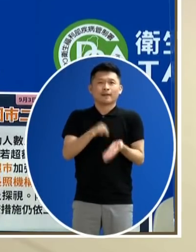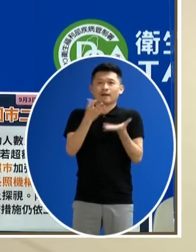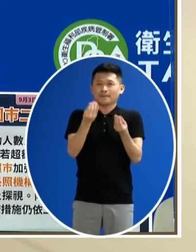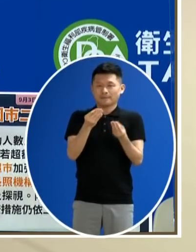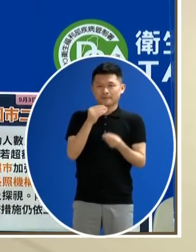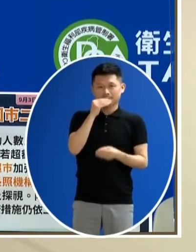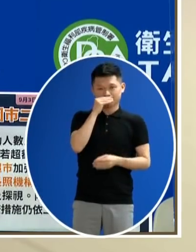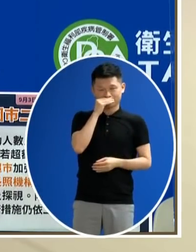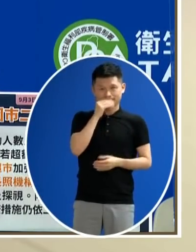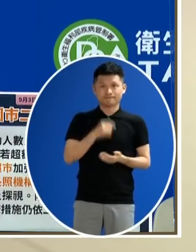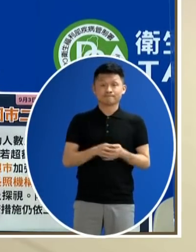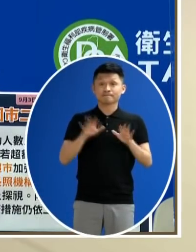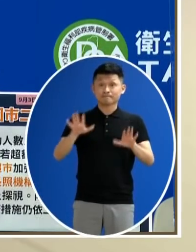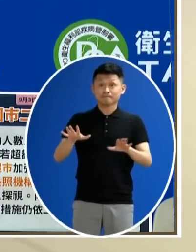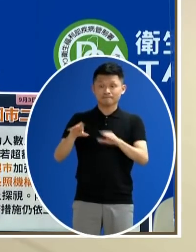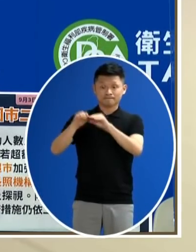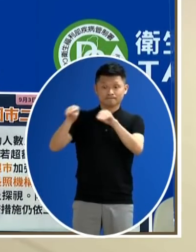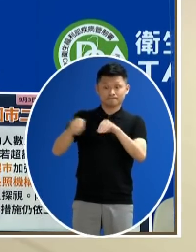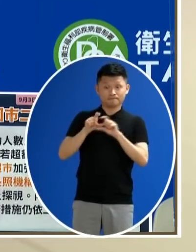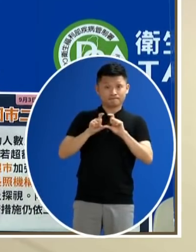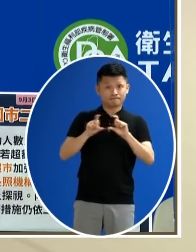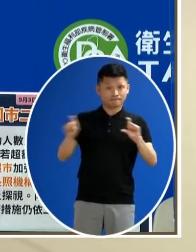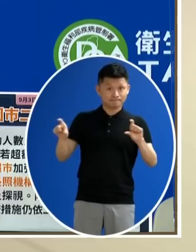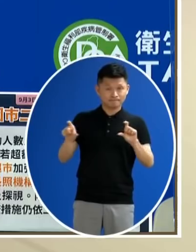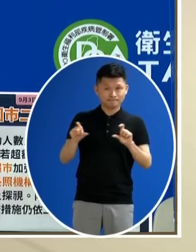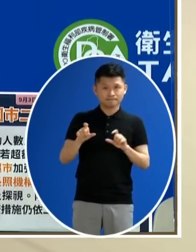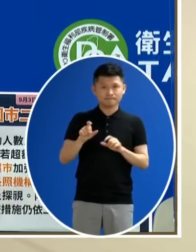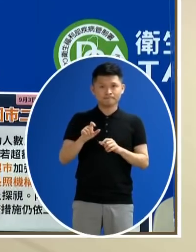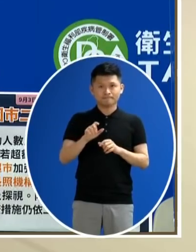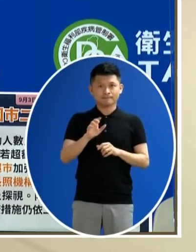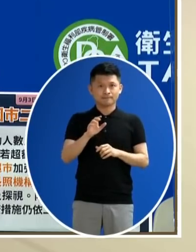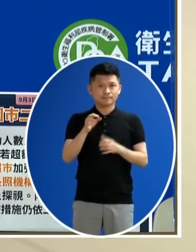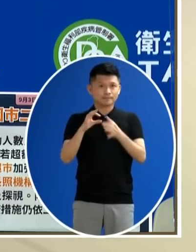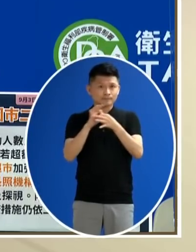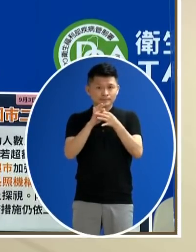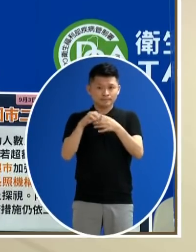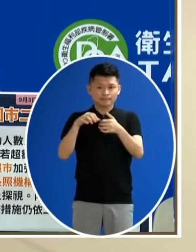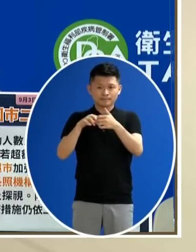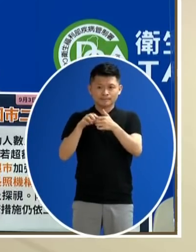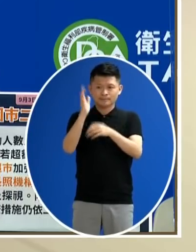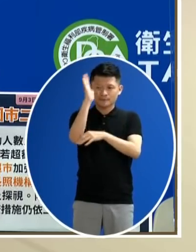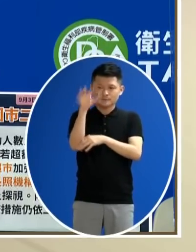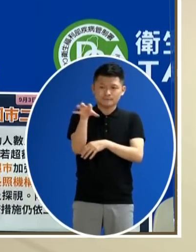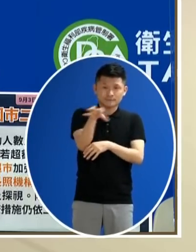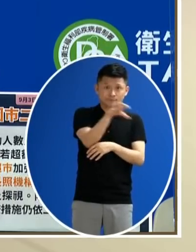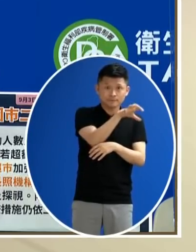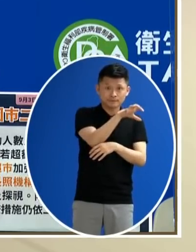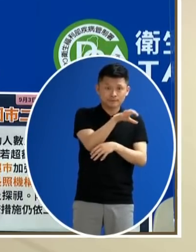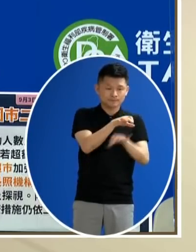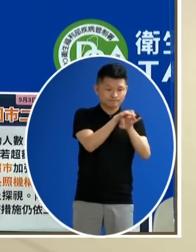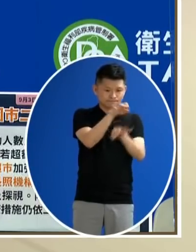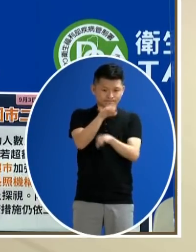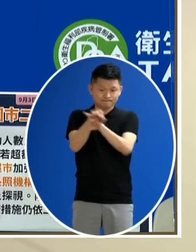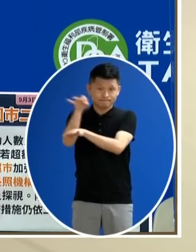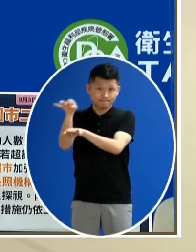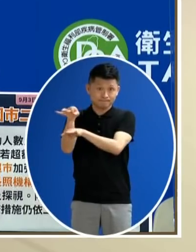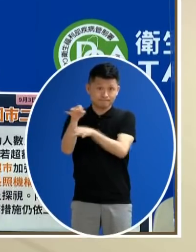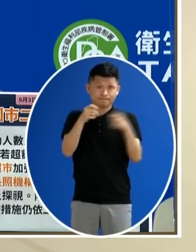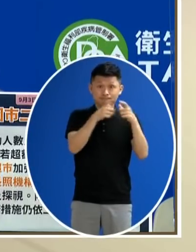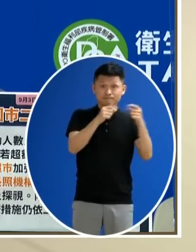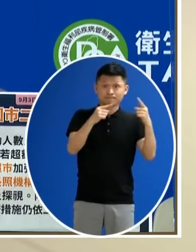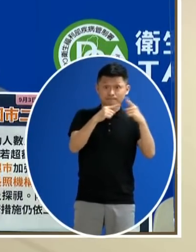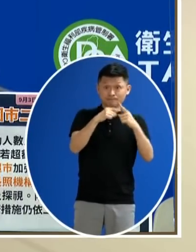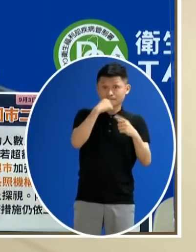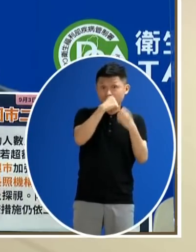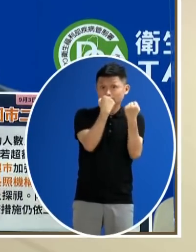所捐赠来的疫苗，我们会请相关单位来造册，给在台的日本朋友来做施